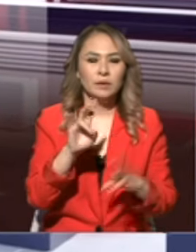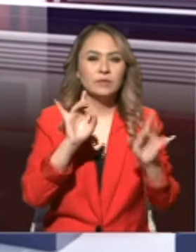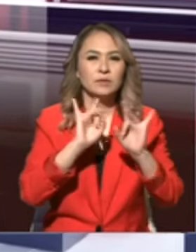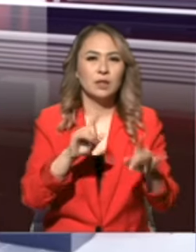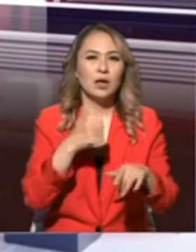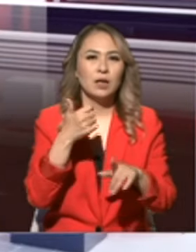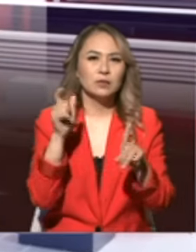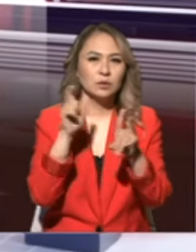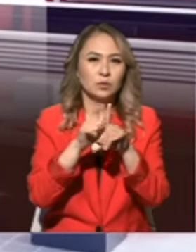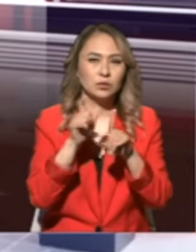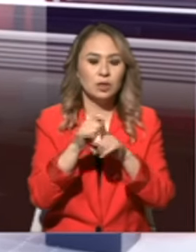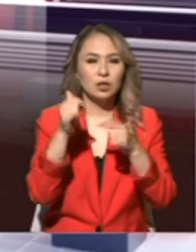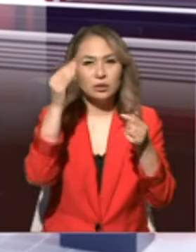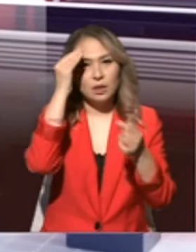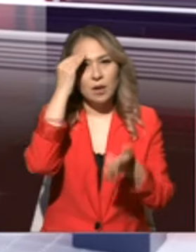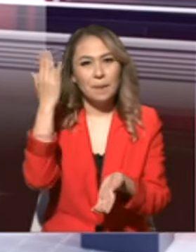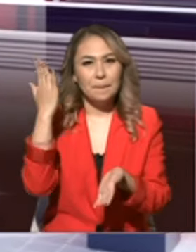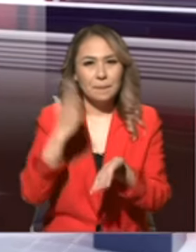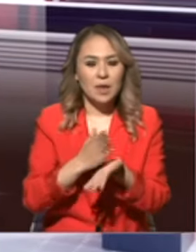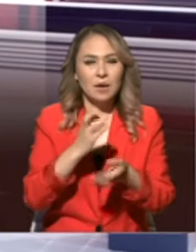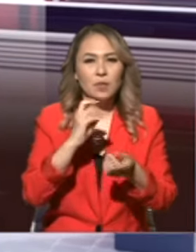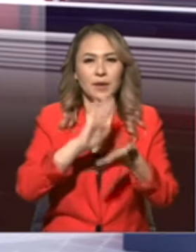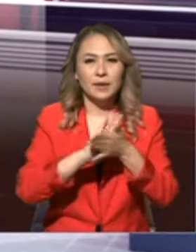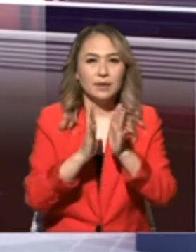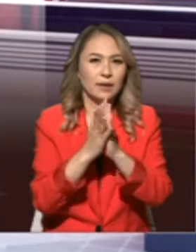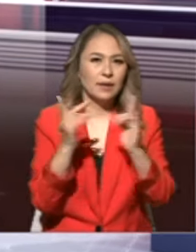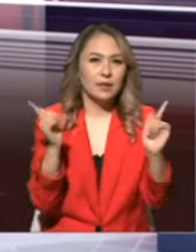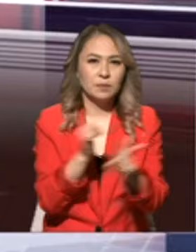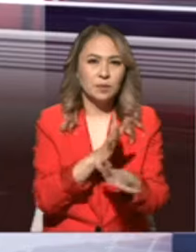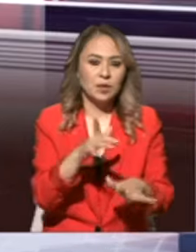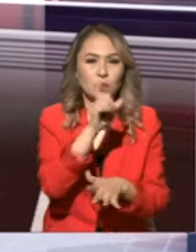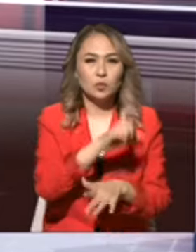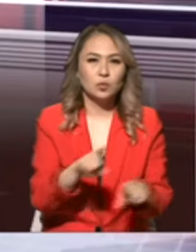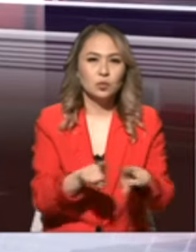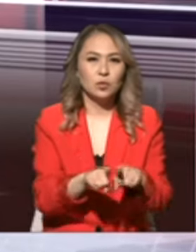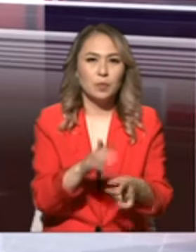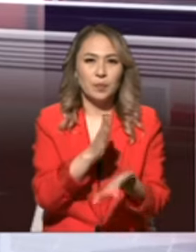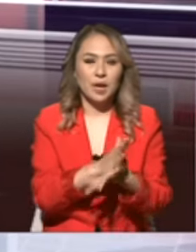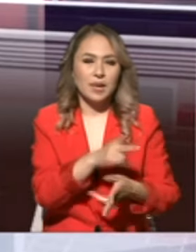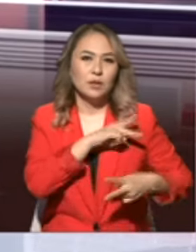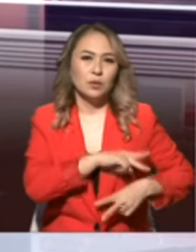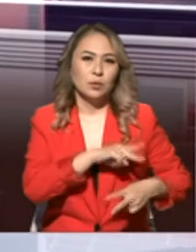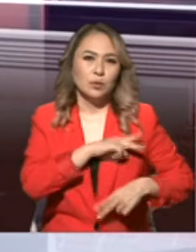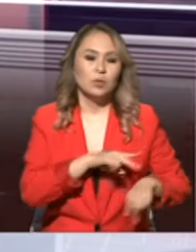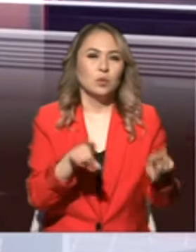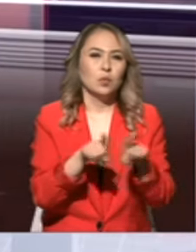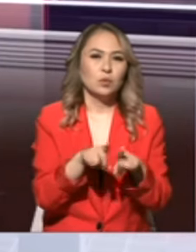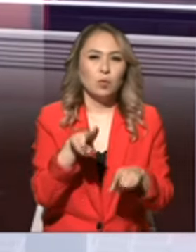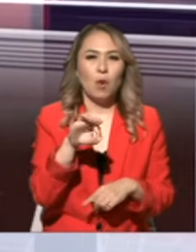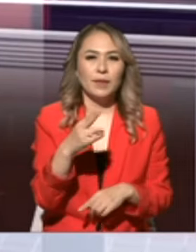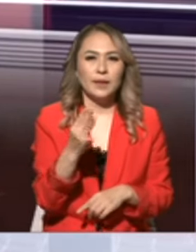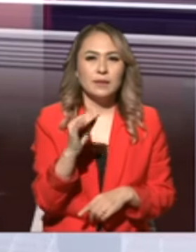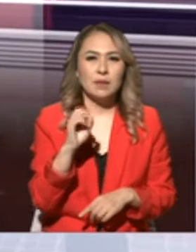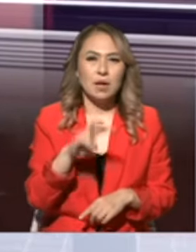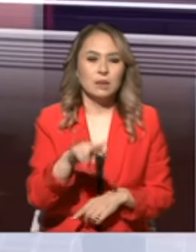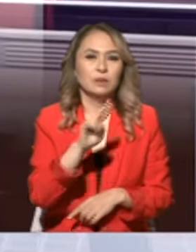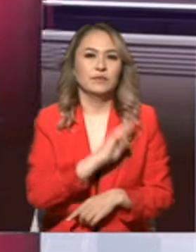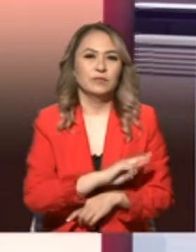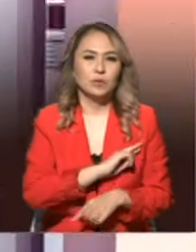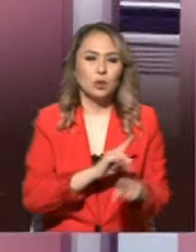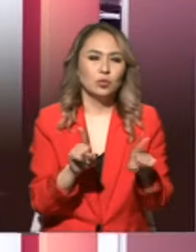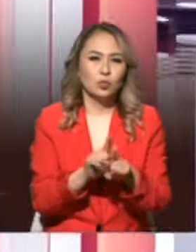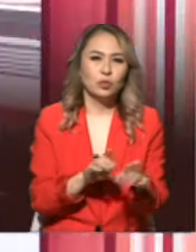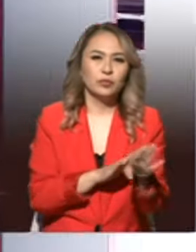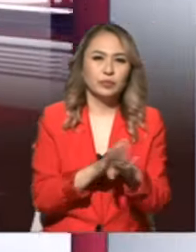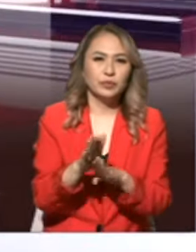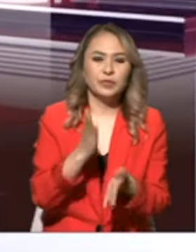айтқан сөзінің жаны бары бар, бірақ келіспейтін тұстары да бар. Өйткені еңбек бағдарламасы өзінің негізі потенциалды қызметін толық атқарды деп